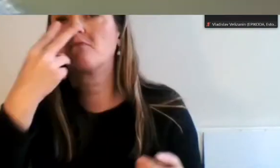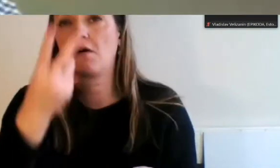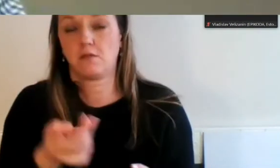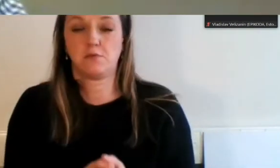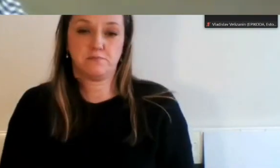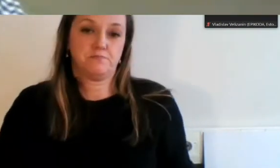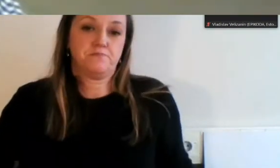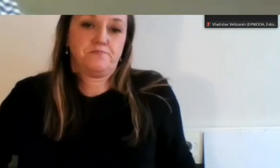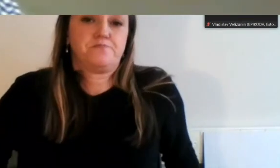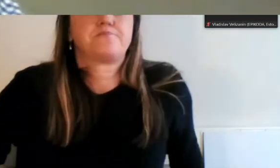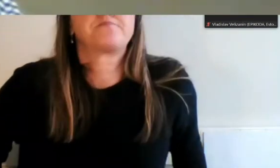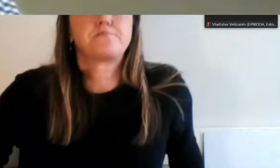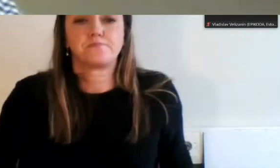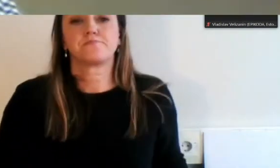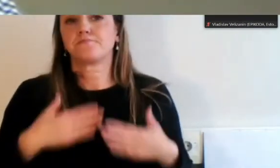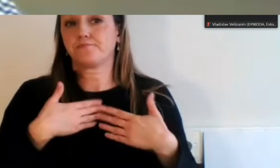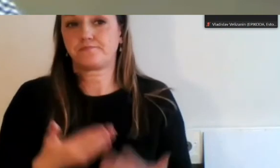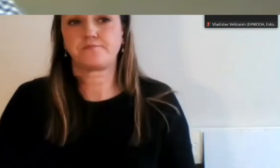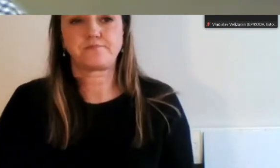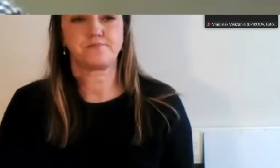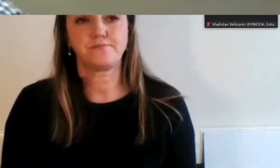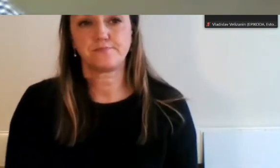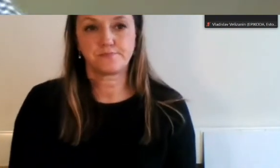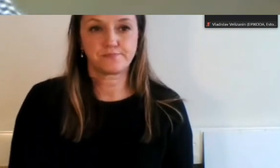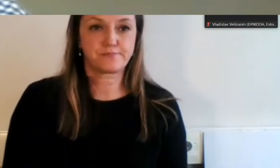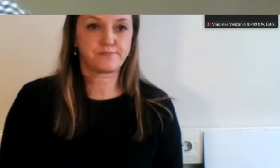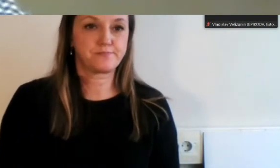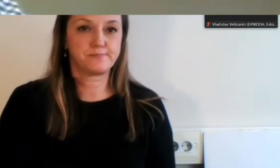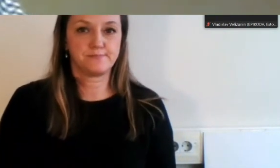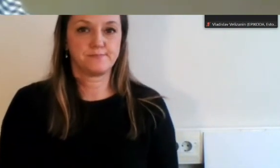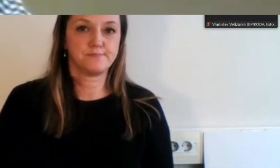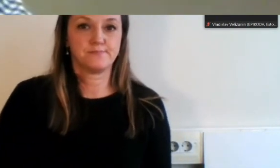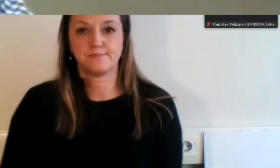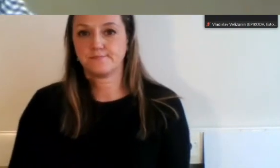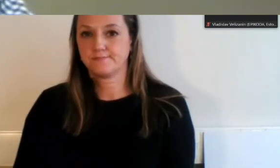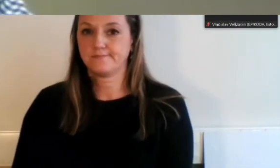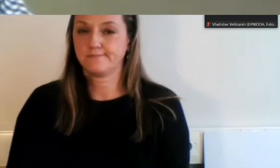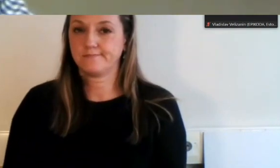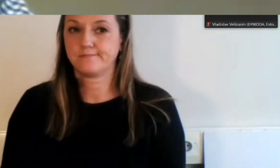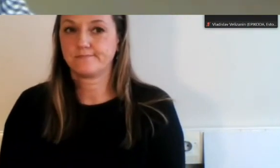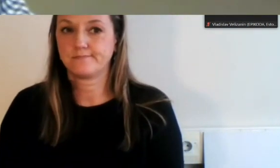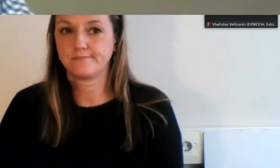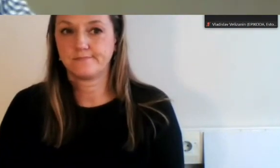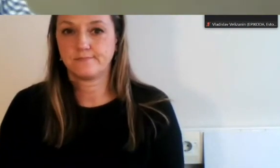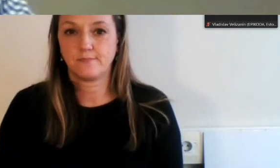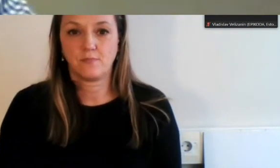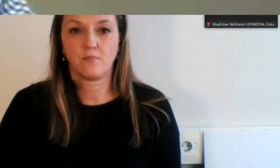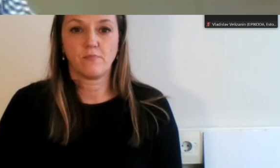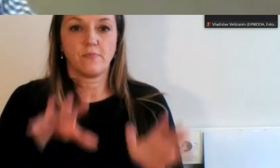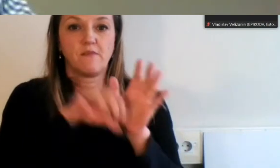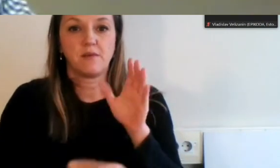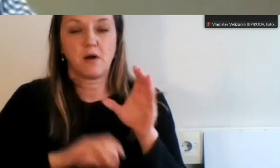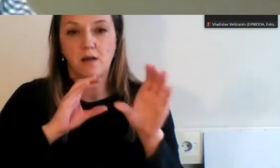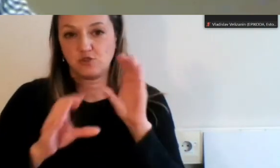Selge. Ma vaatan, et küsimusi tuleb siin omajagu, et enne kui lähme chatis järgmise küsimuse juurde, et siis näen, et Lailil